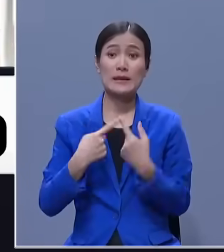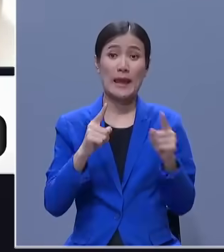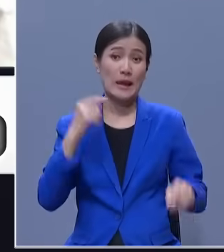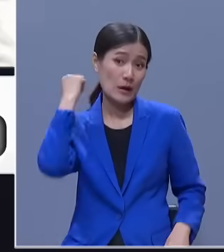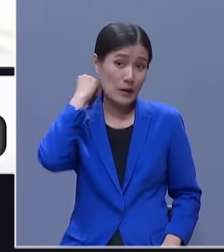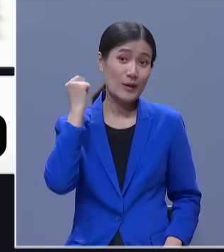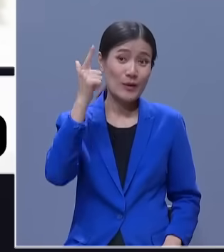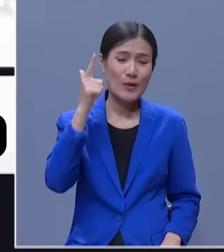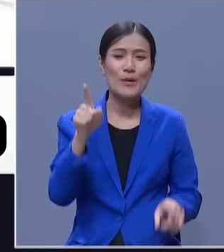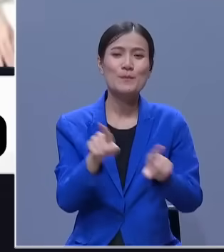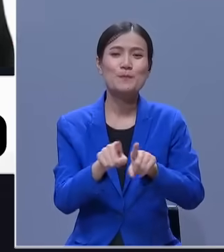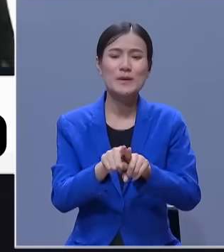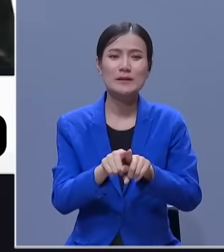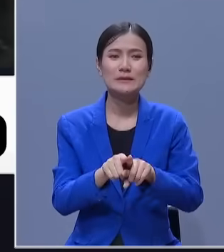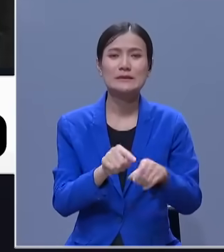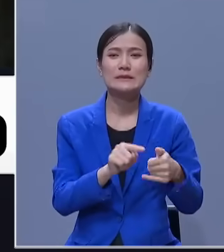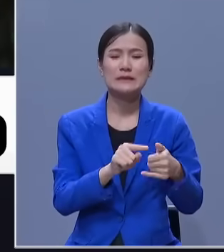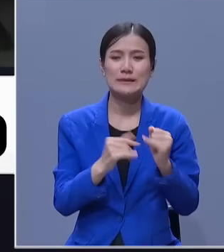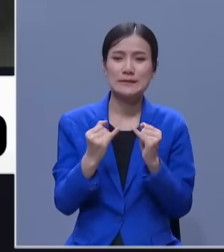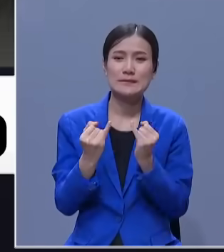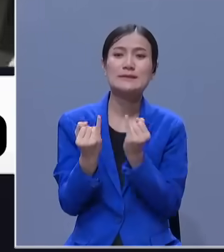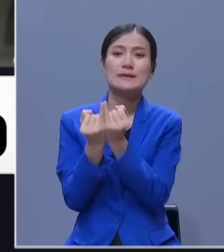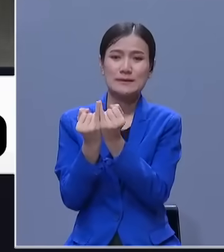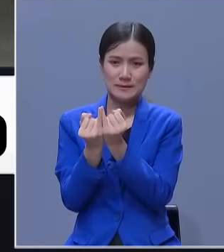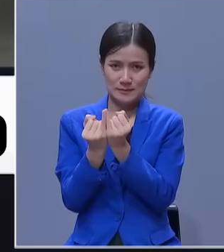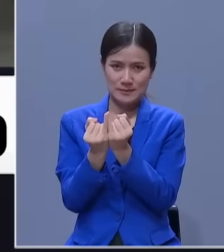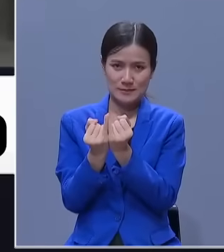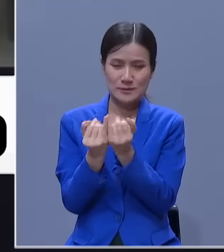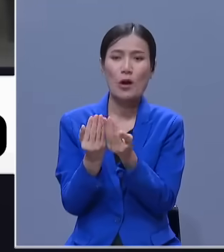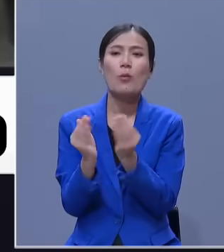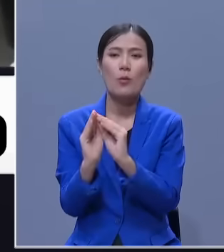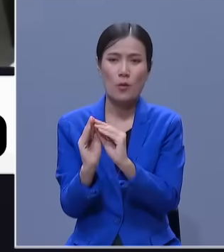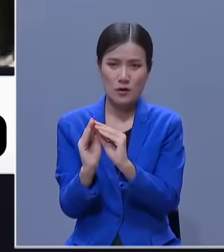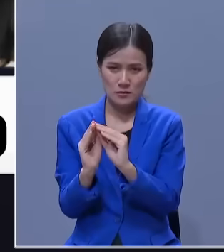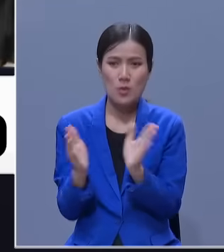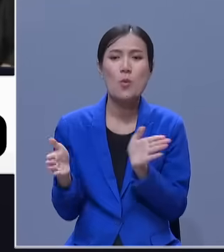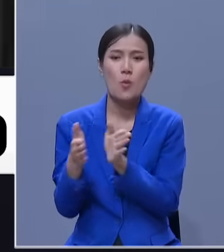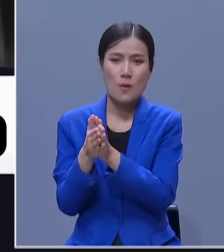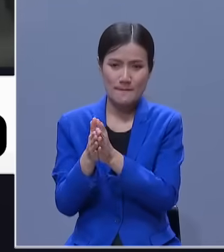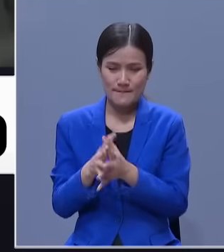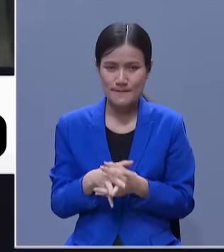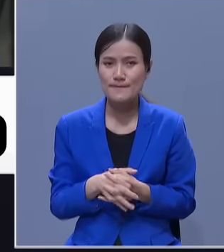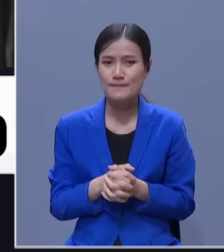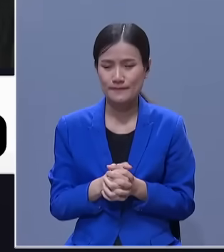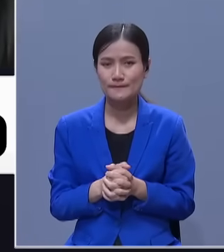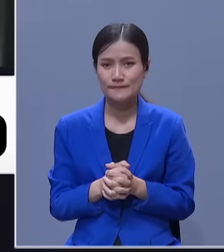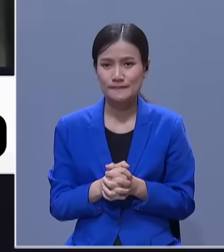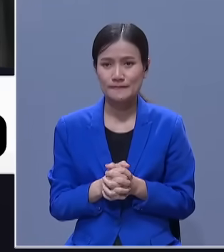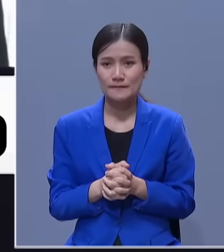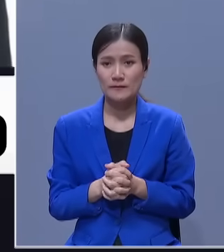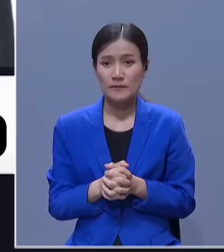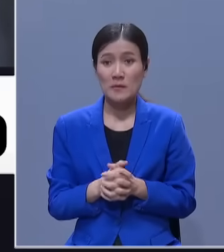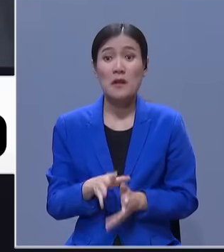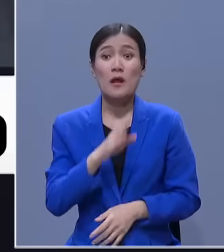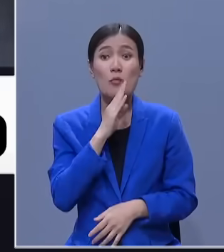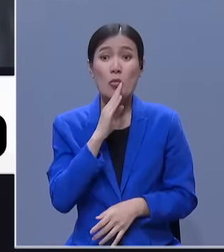ถือว่ามีความใกล้ชิดนะครับในสายเลือดแต่ว่าอย่างไรก็ตามนั้นอย่างที่ผมเคยบอกว่าถ้าเขาต้อง